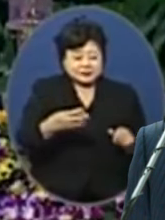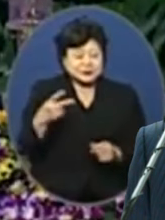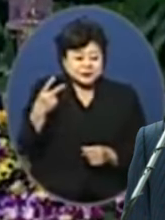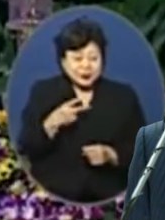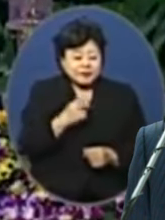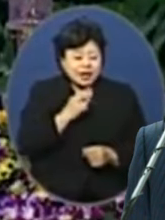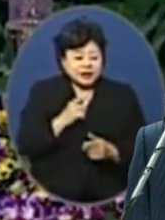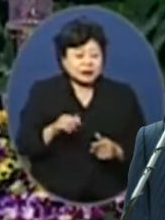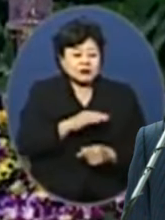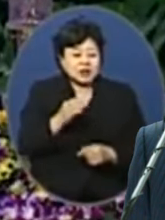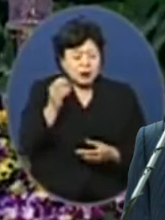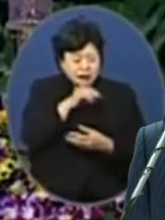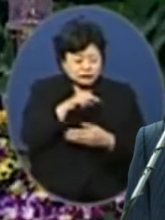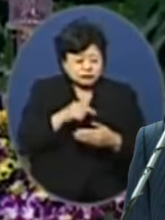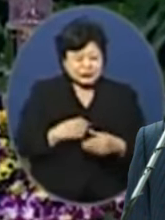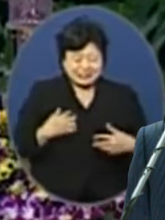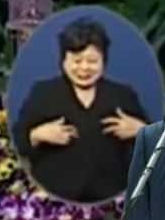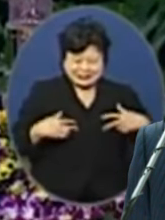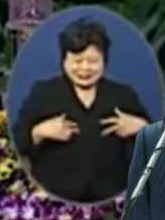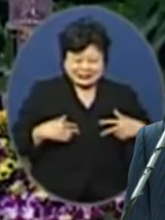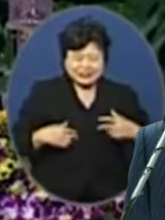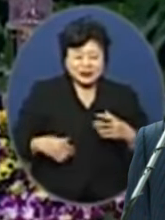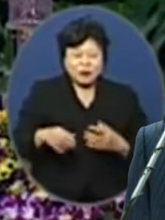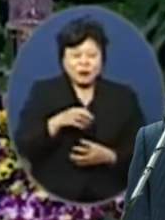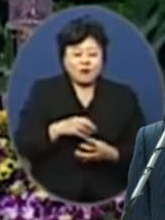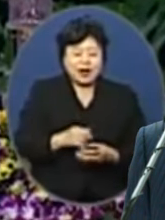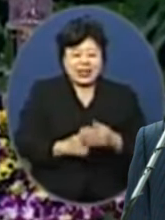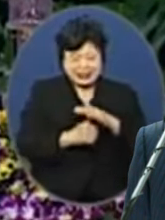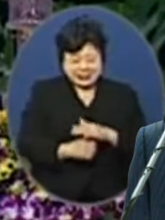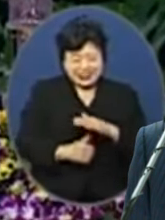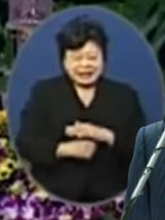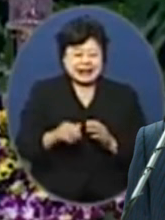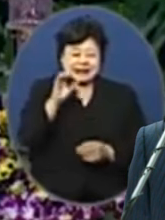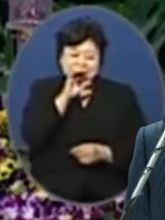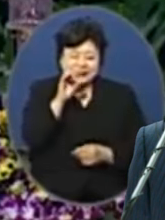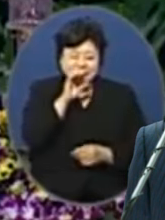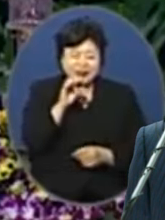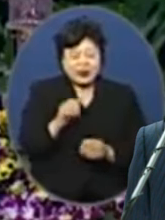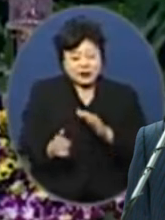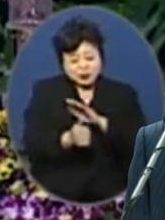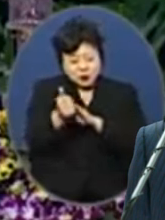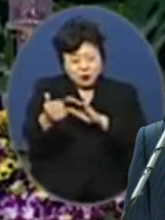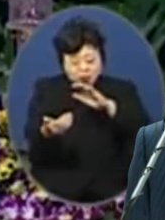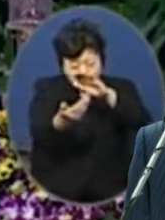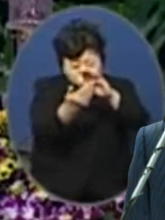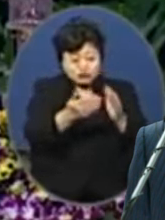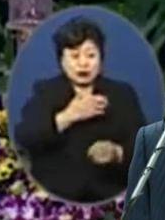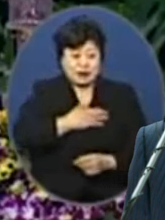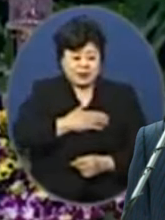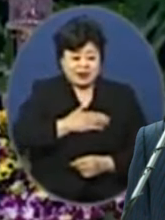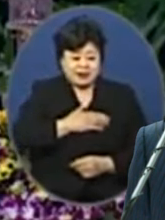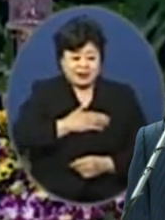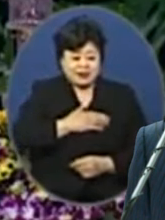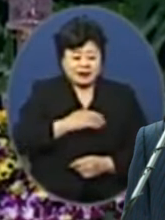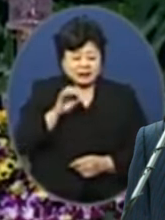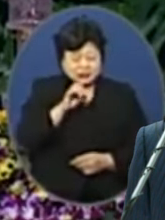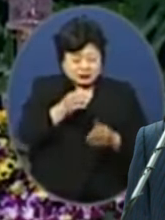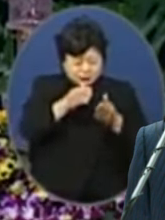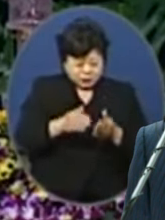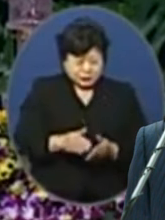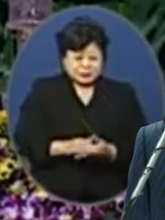아니라 우리가 환난 중에도 즐거워하나니이는 환난은 인내를 인내는 연단을 연단은 소망을 이룬 줄 함이라 시련을